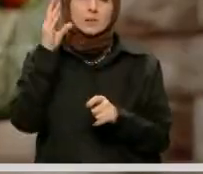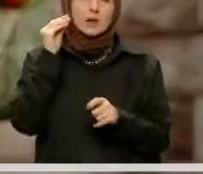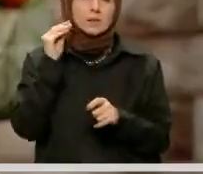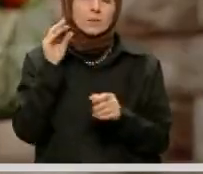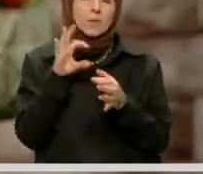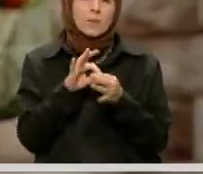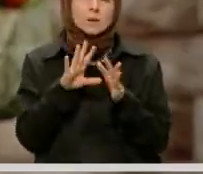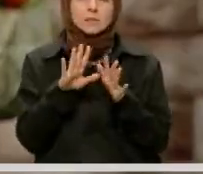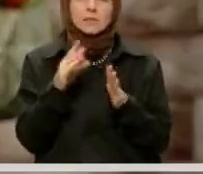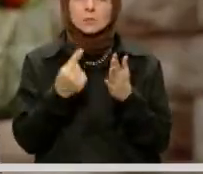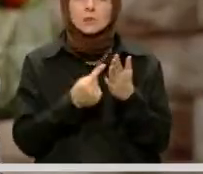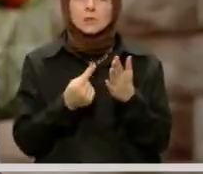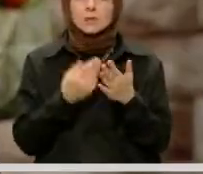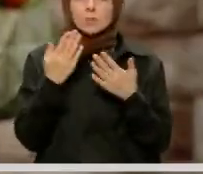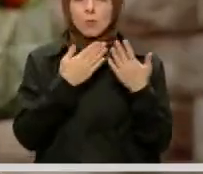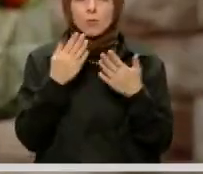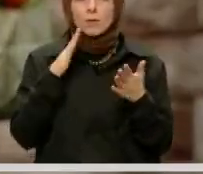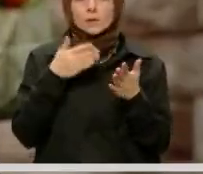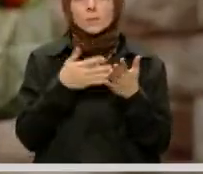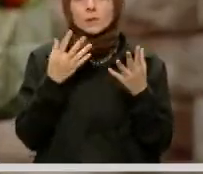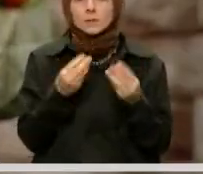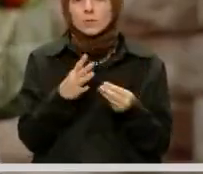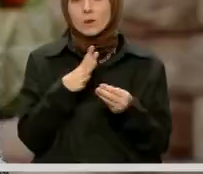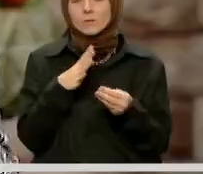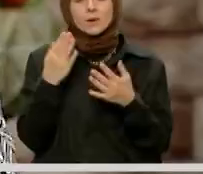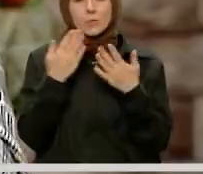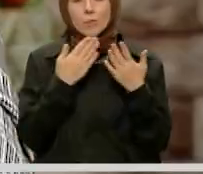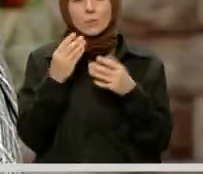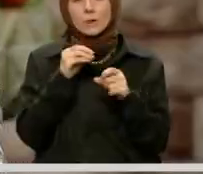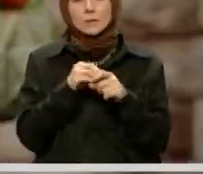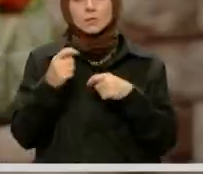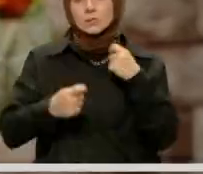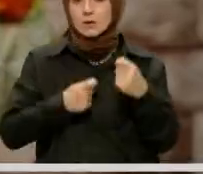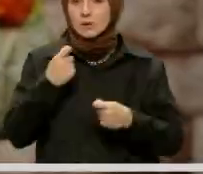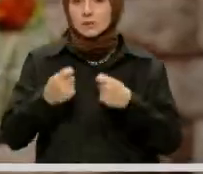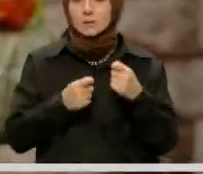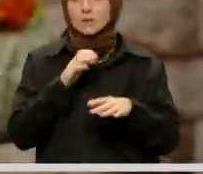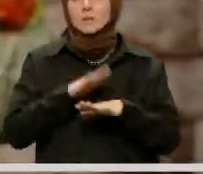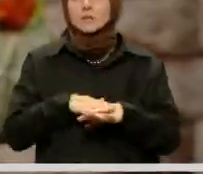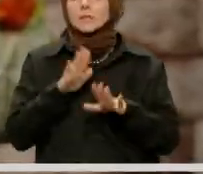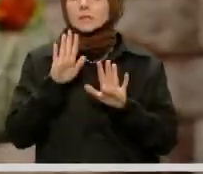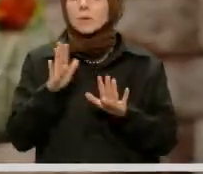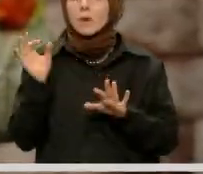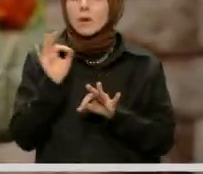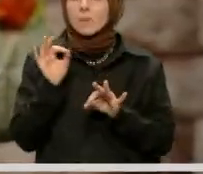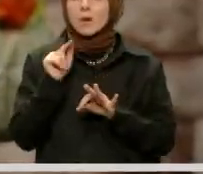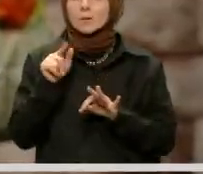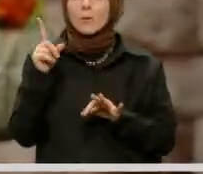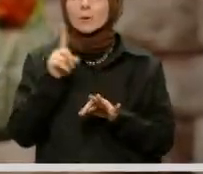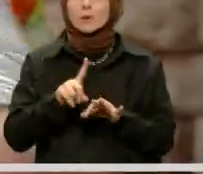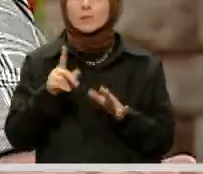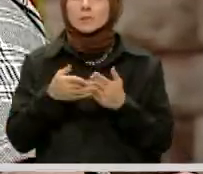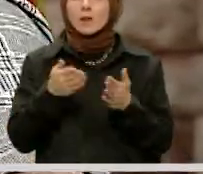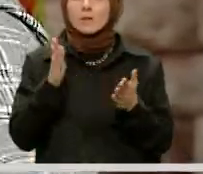değil. Kur'an'ın lafzını bizatihi okumak ibadettir. O yüzden lafzını okumak için gayret edeceğiz. Ama hemen o ilk sayfayı